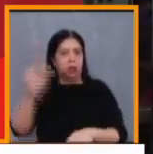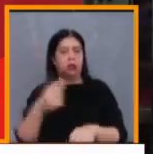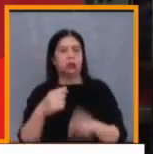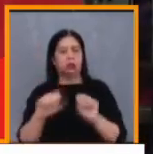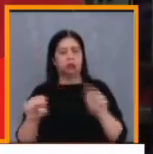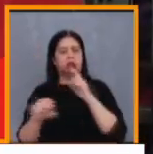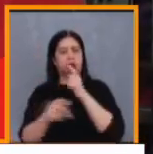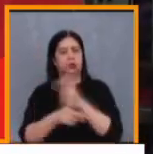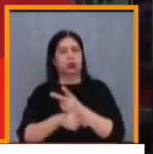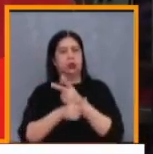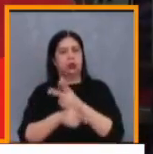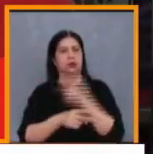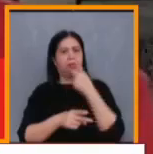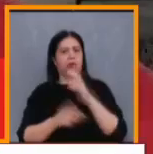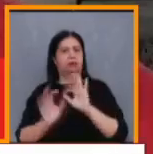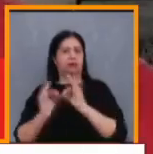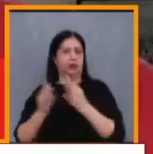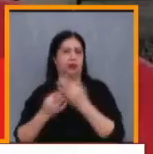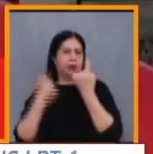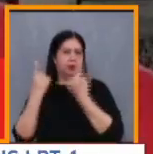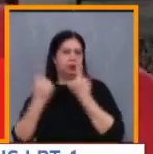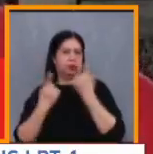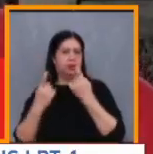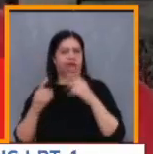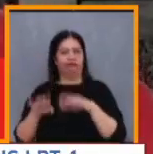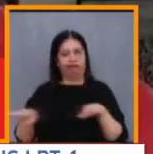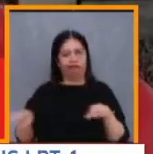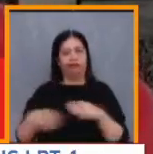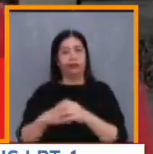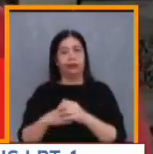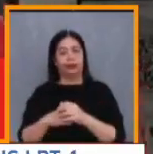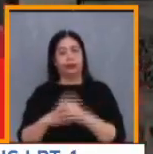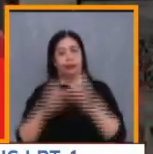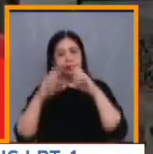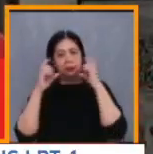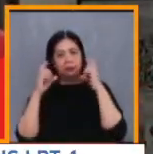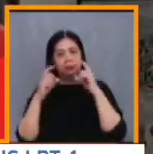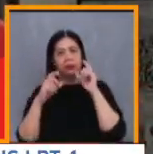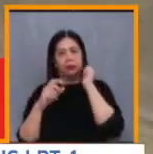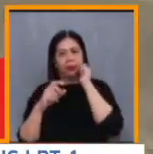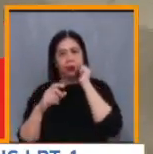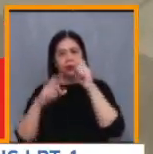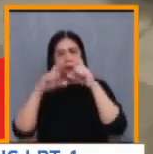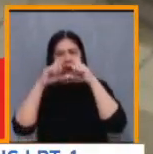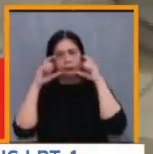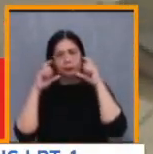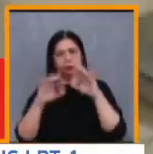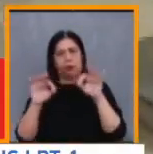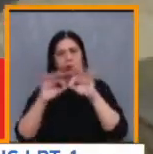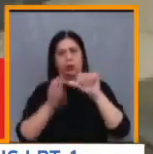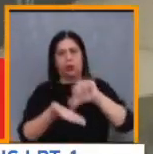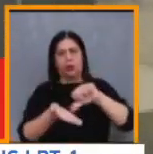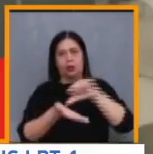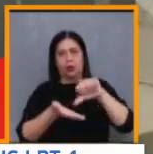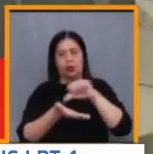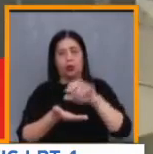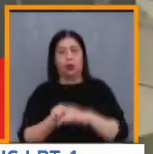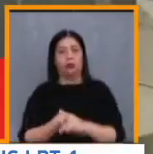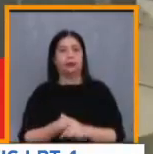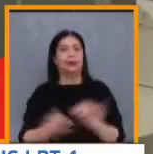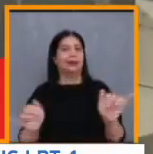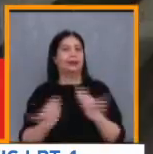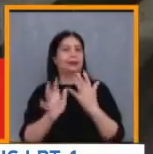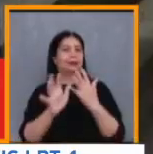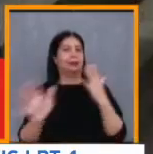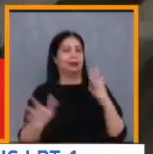pamilya. Mga bata, face mask, kailangan hindi mawawala talaga, importante ang alcohol . Mahaba rin ang binabiyahe ni Arnold